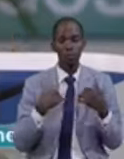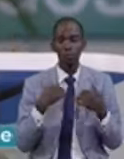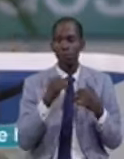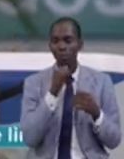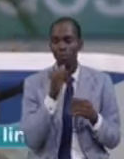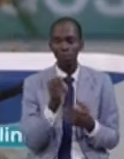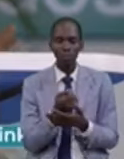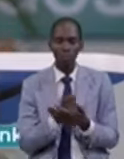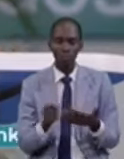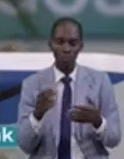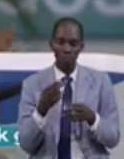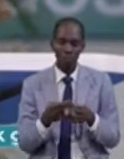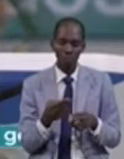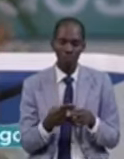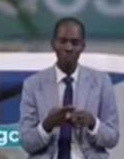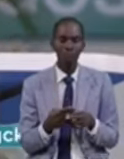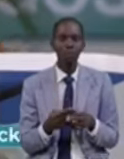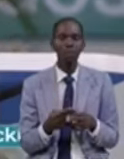toujours